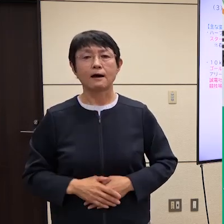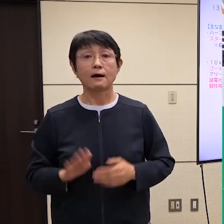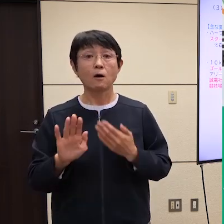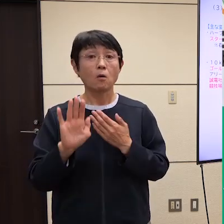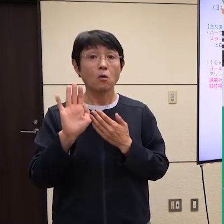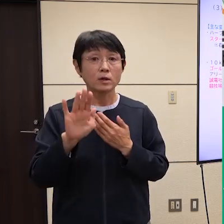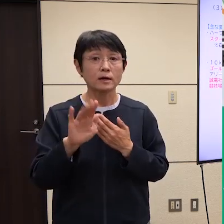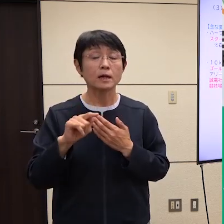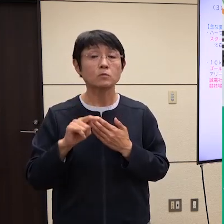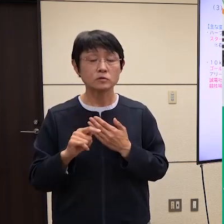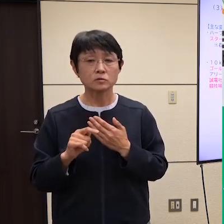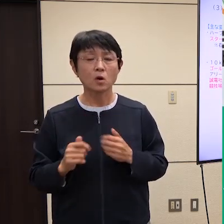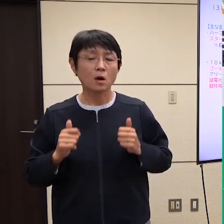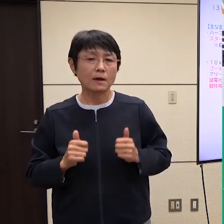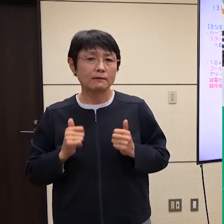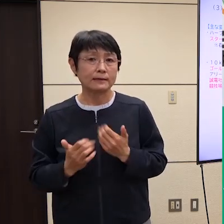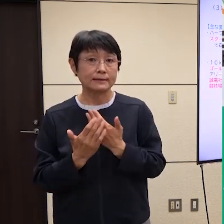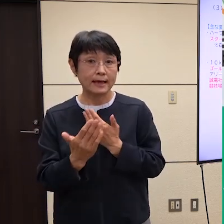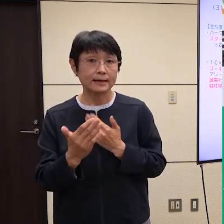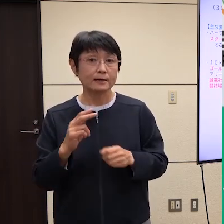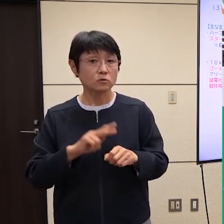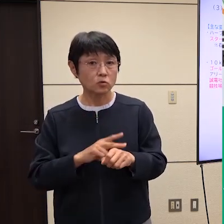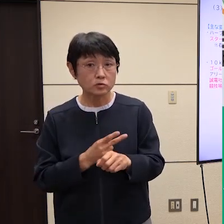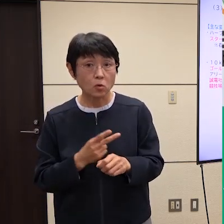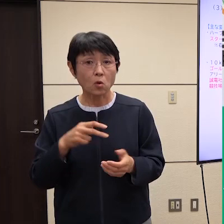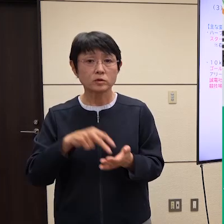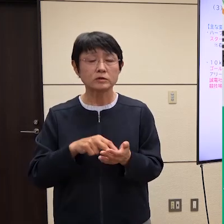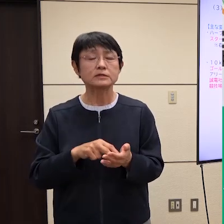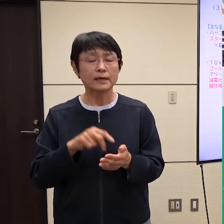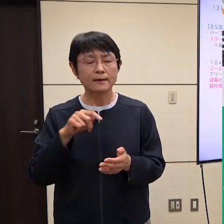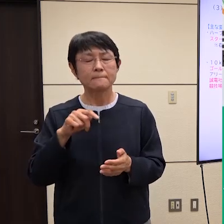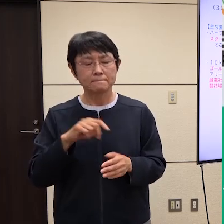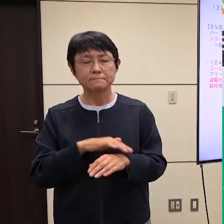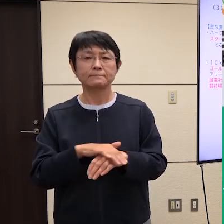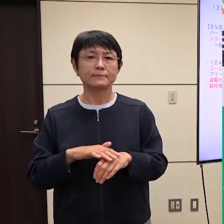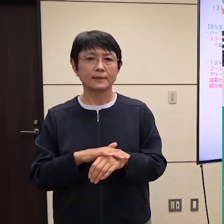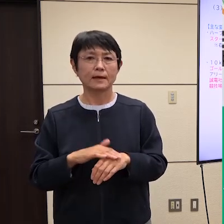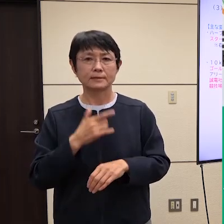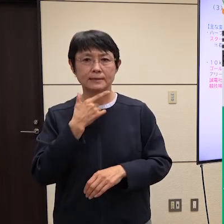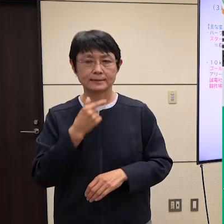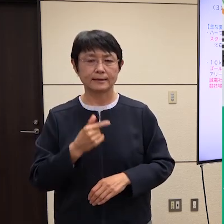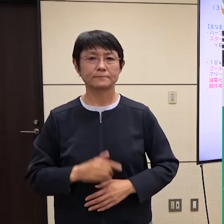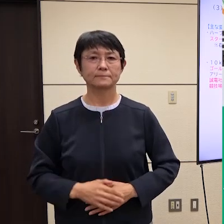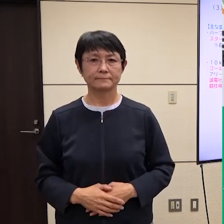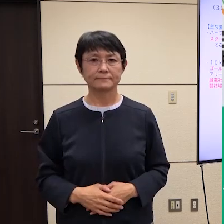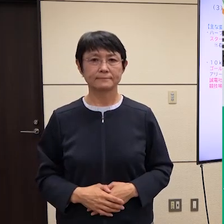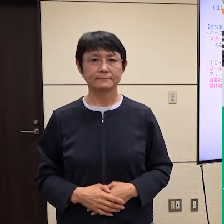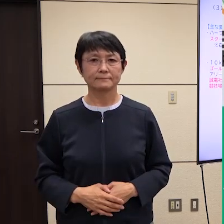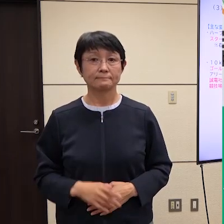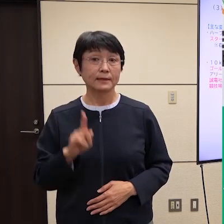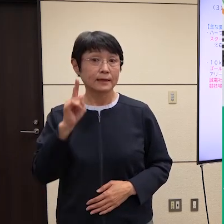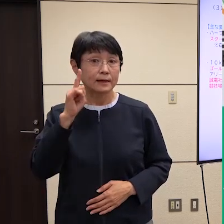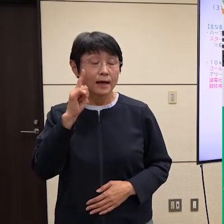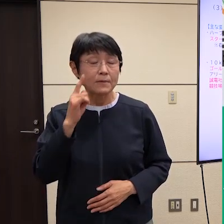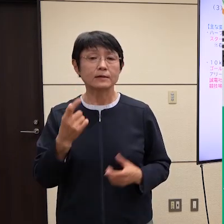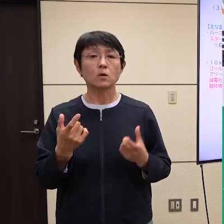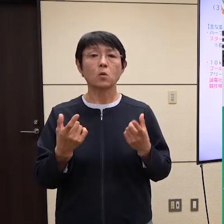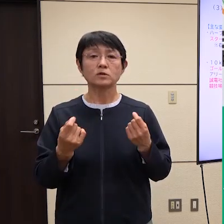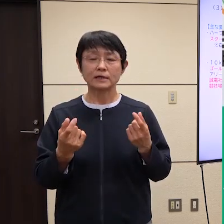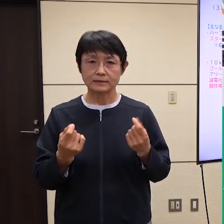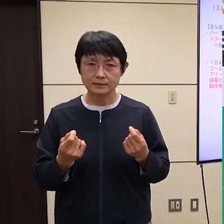のマラソン大会の特徴として我々大事にしていきたいなと思っておりますので、1回目同様